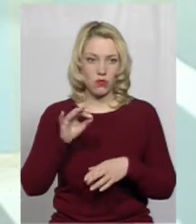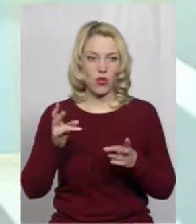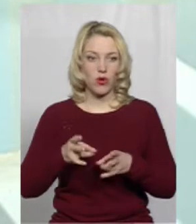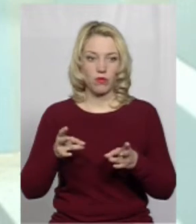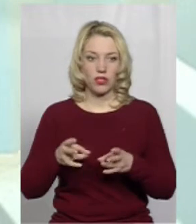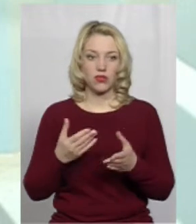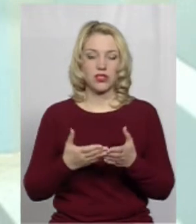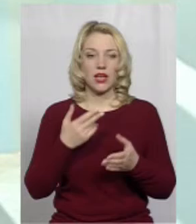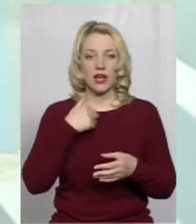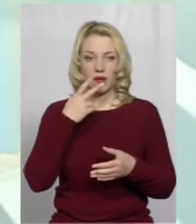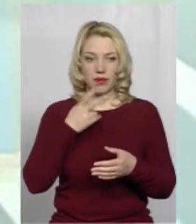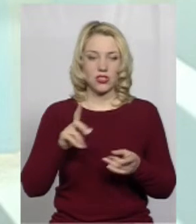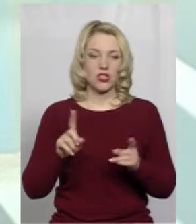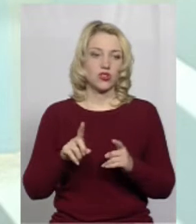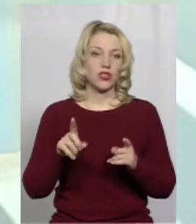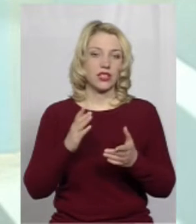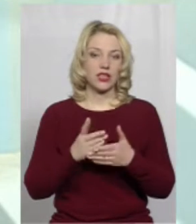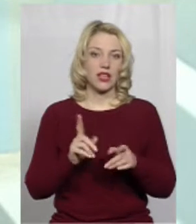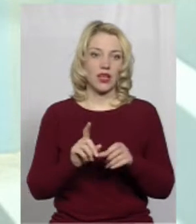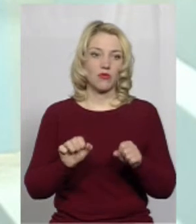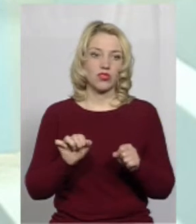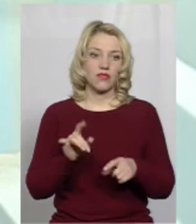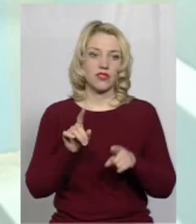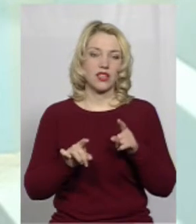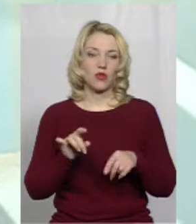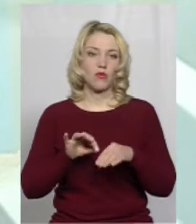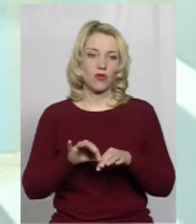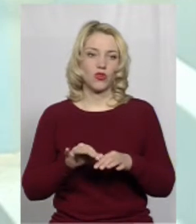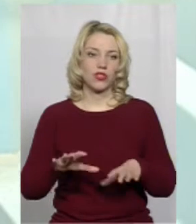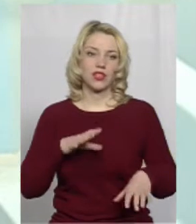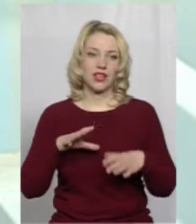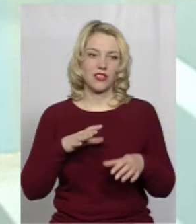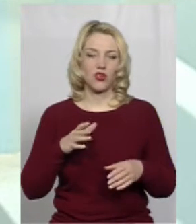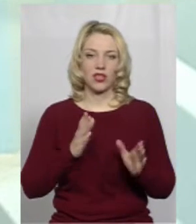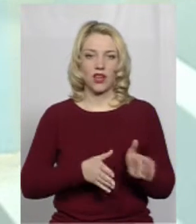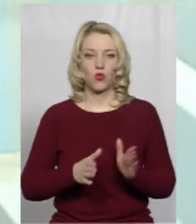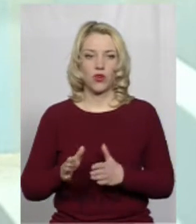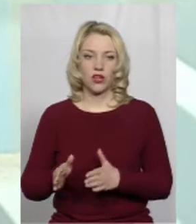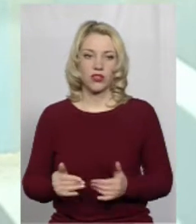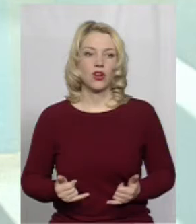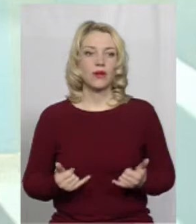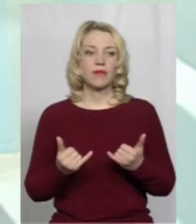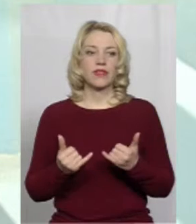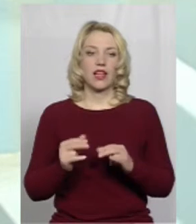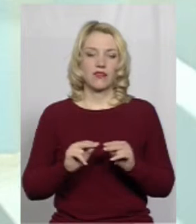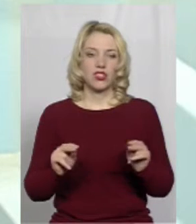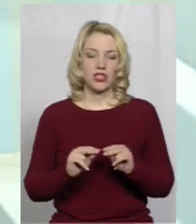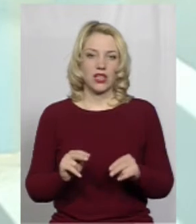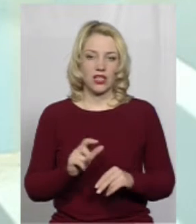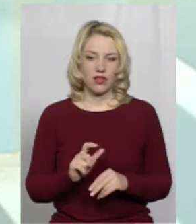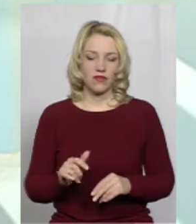необхідності, я вже дивилася, що назріває така можливість. Я іноді провожу тренінги регулярно. Провожу такі для вчителів,